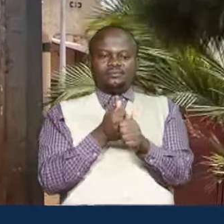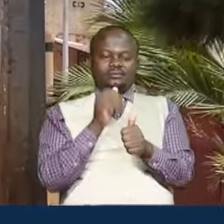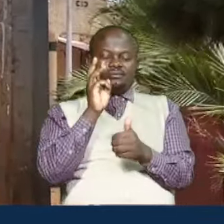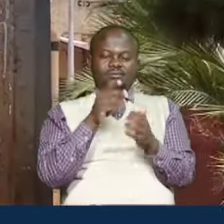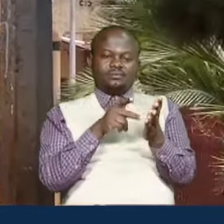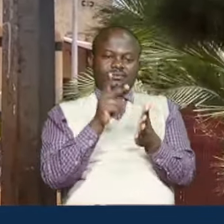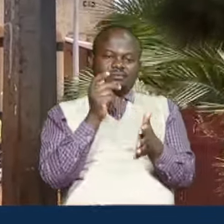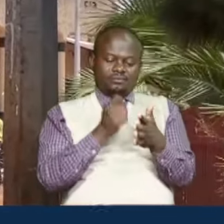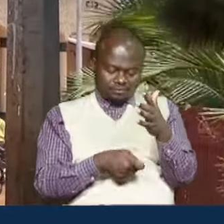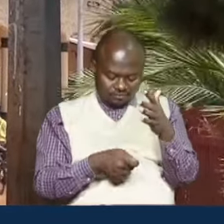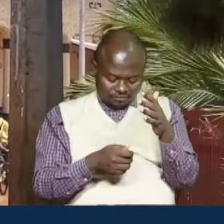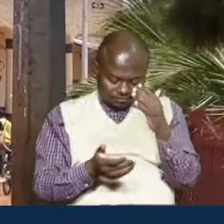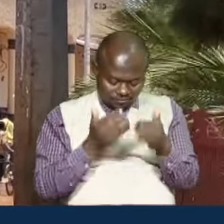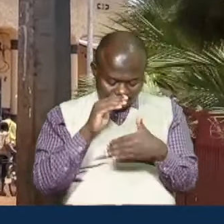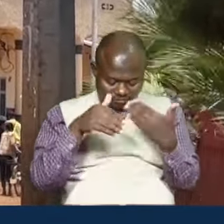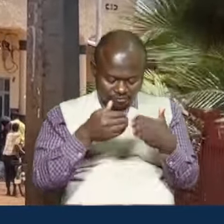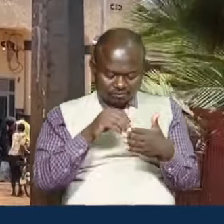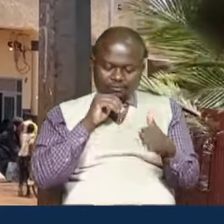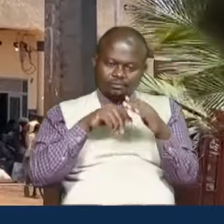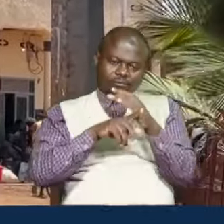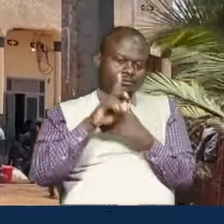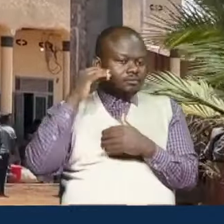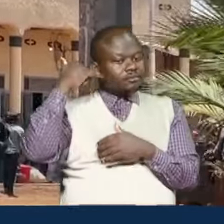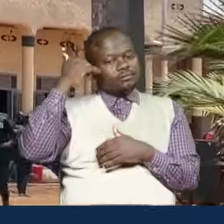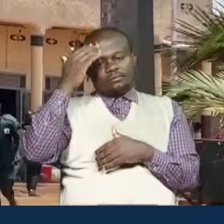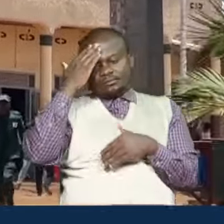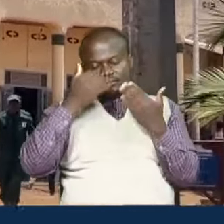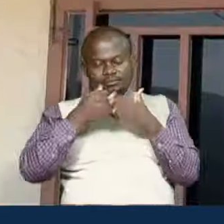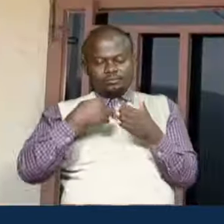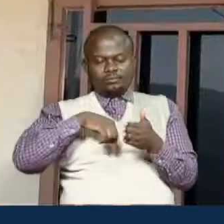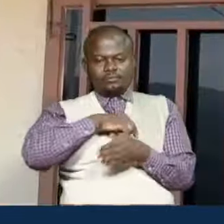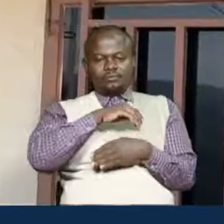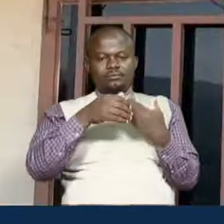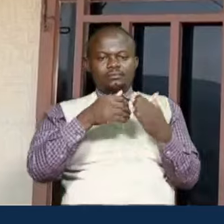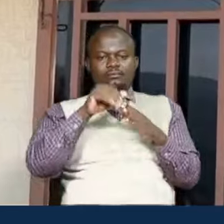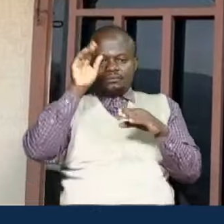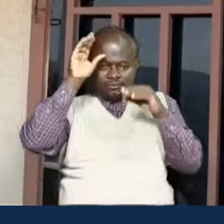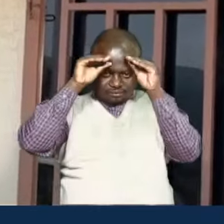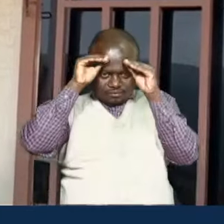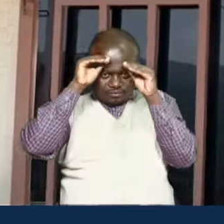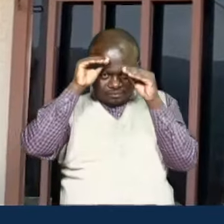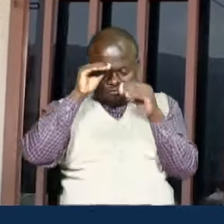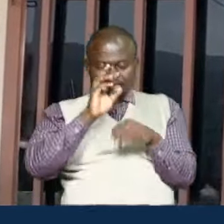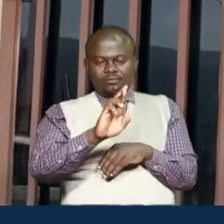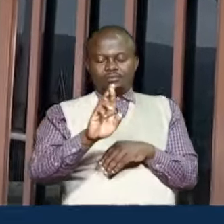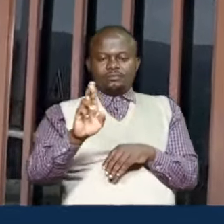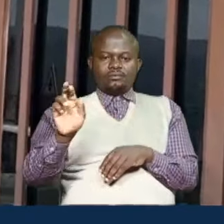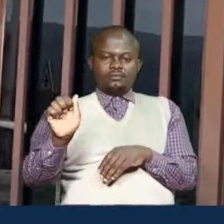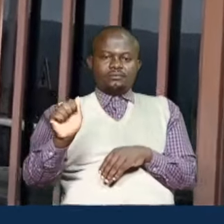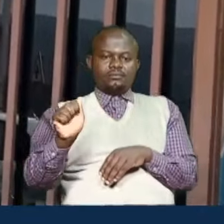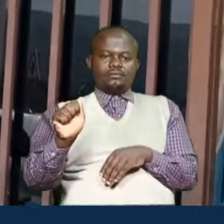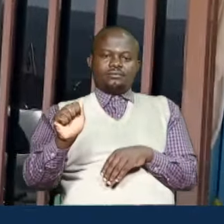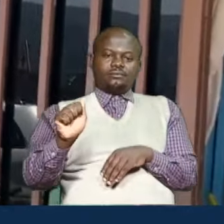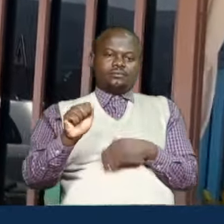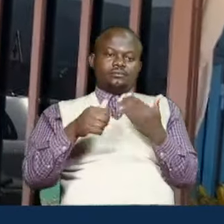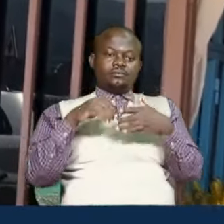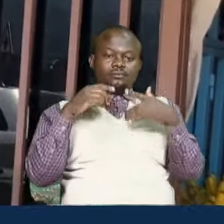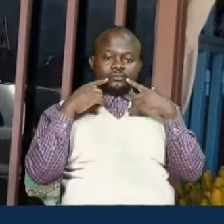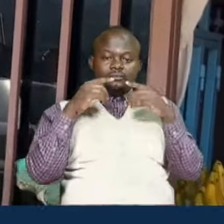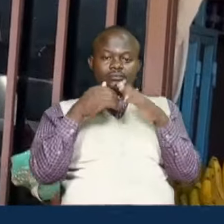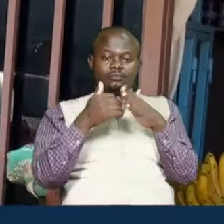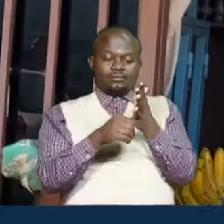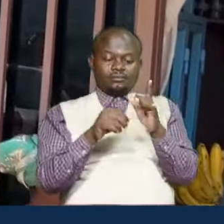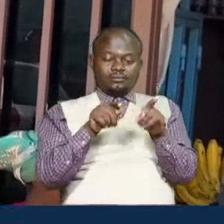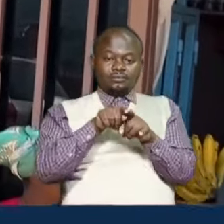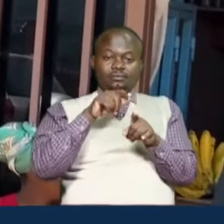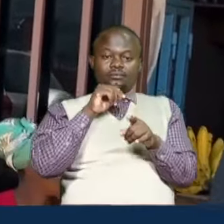asora, wenda bidakiye muri telefoni kuko twese ntago ariko twize. Ikigo cy'imisoro n'amahoro Rwanda Revenue Authority kivuga ko ikibazo nk'iki